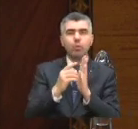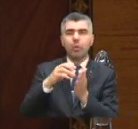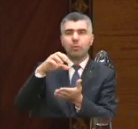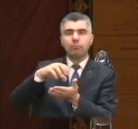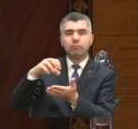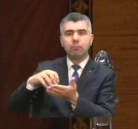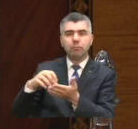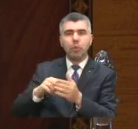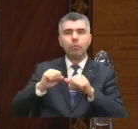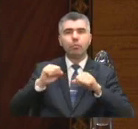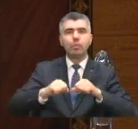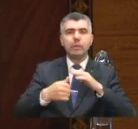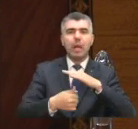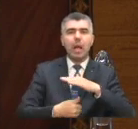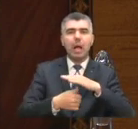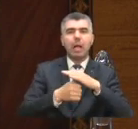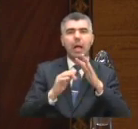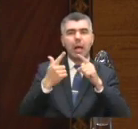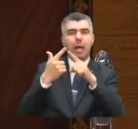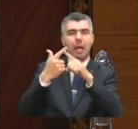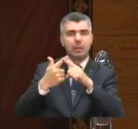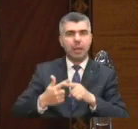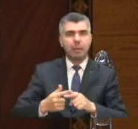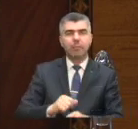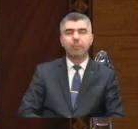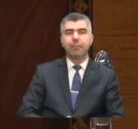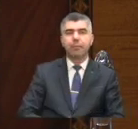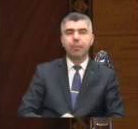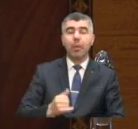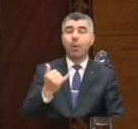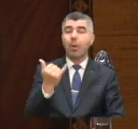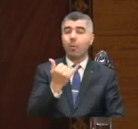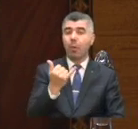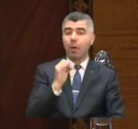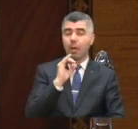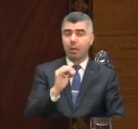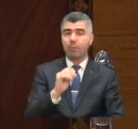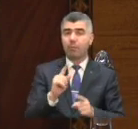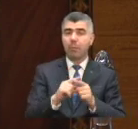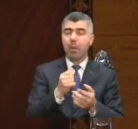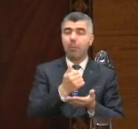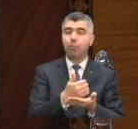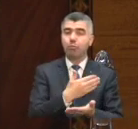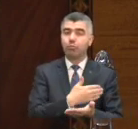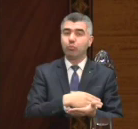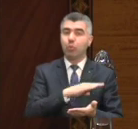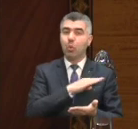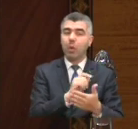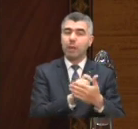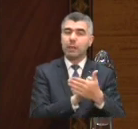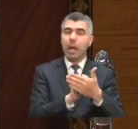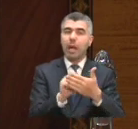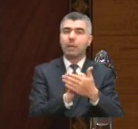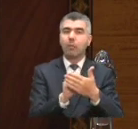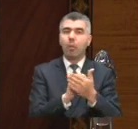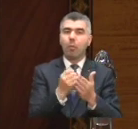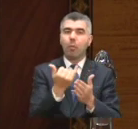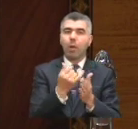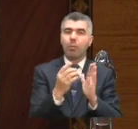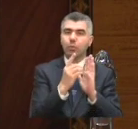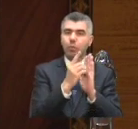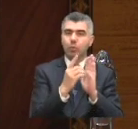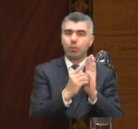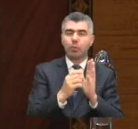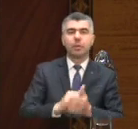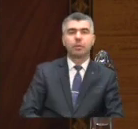مشعل الحسابات وفي نفس الوقت فهي لحظه مهمه لتفعيل مبدا رابط المسؤوليه بالمحاسبه عليها الدستور